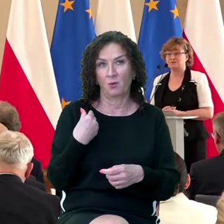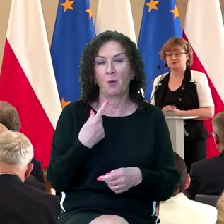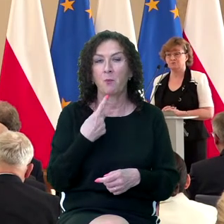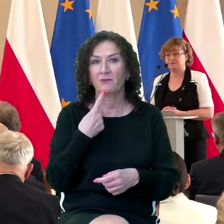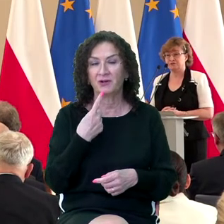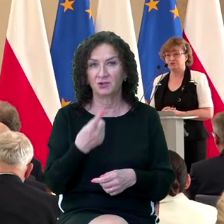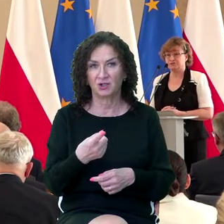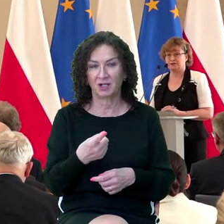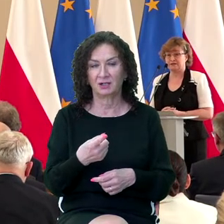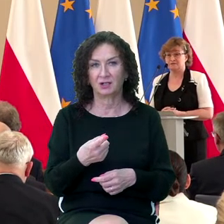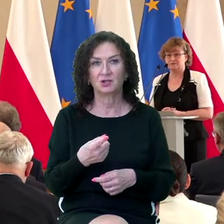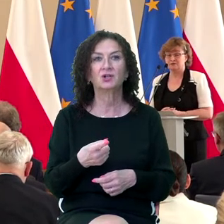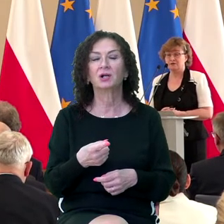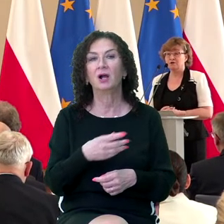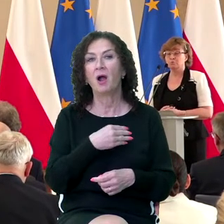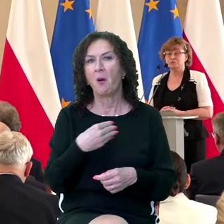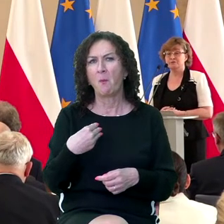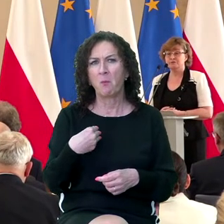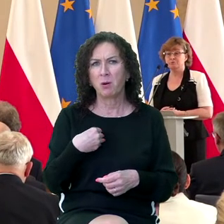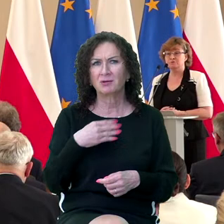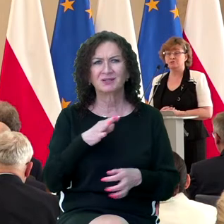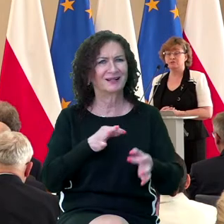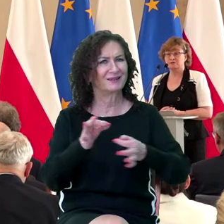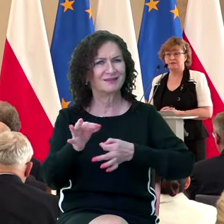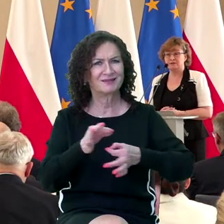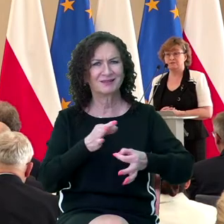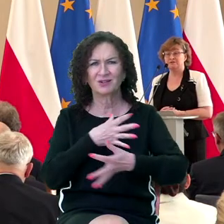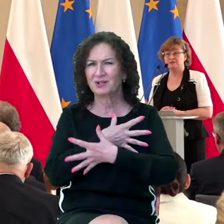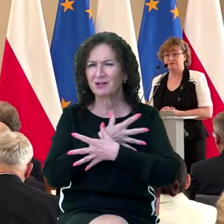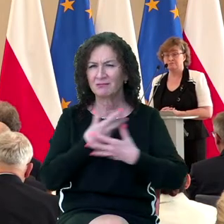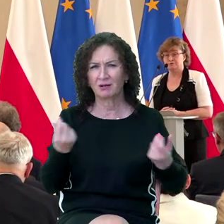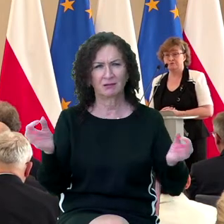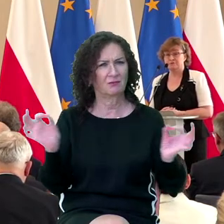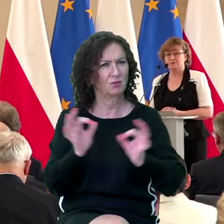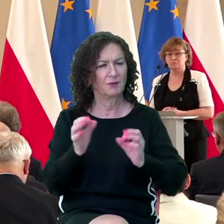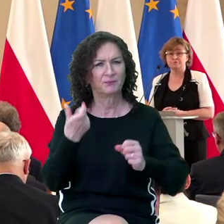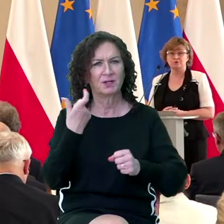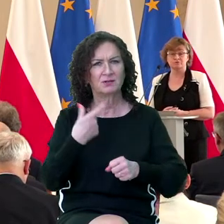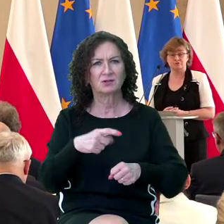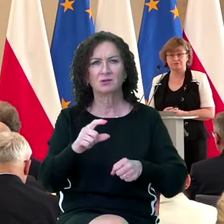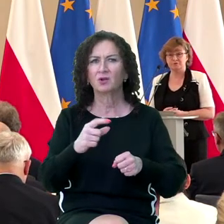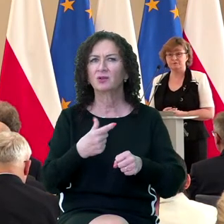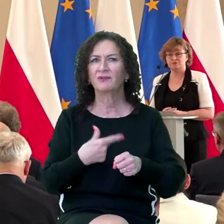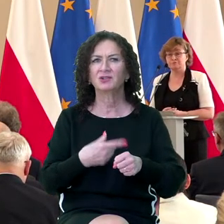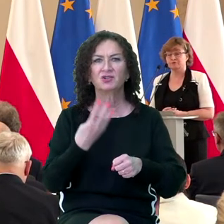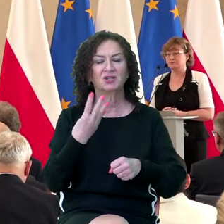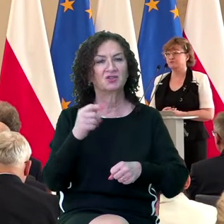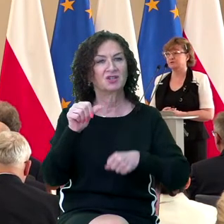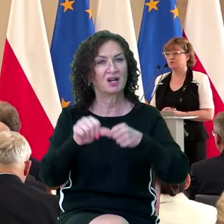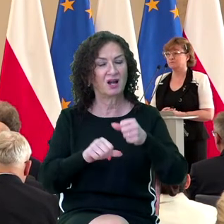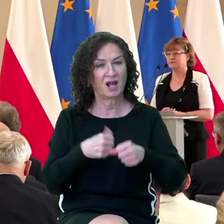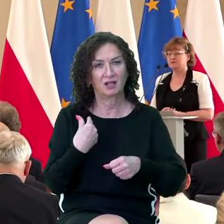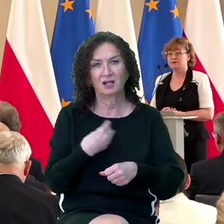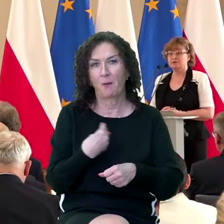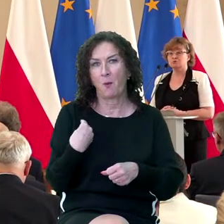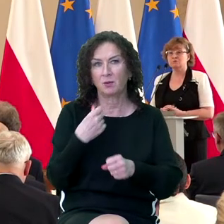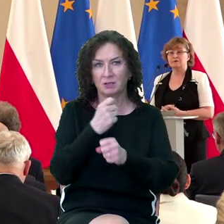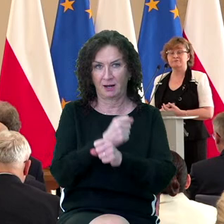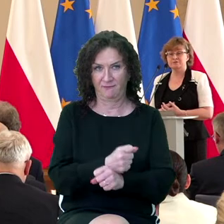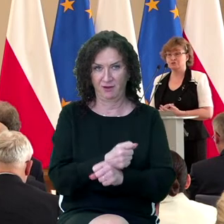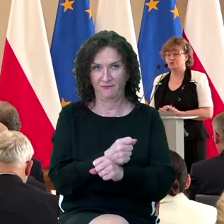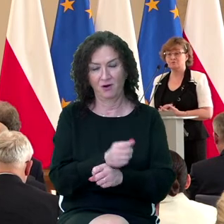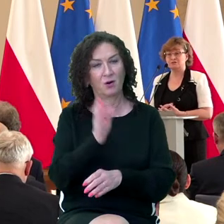ponad 120 lat. Później były 4 lata wielkiej wojny, jak mówiono, czyli I wojny światowej,